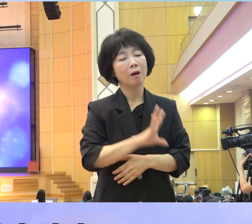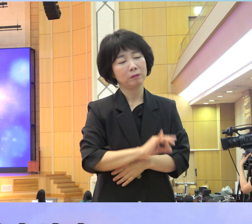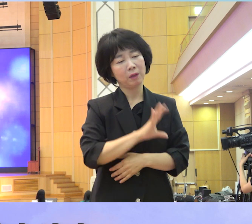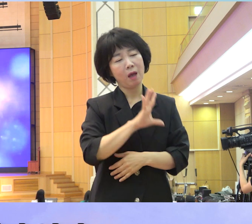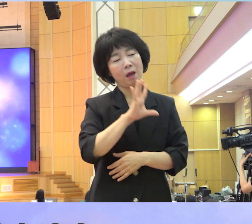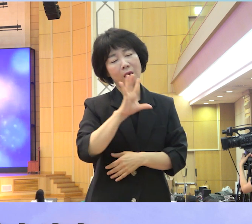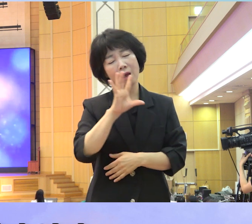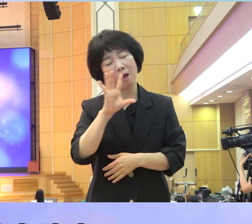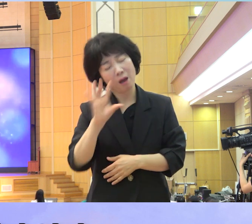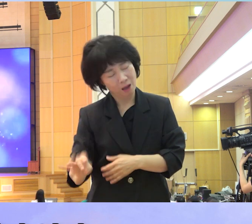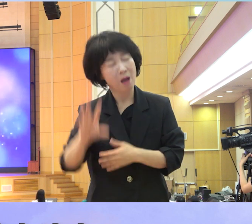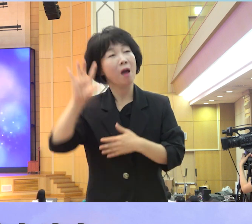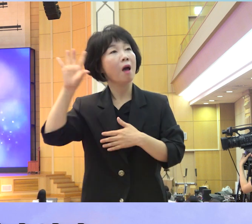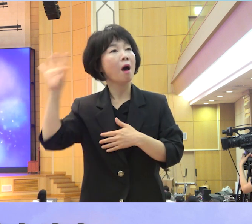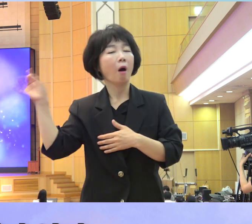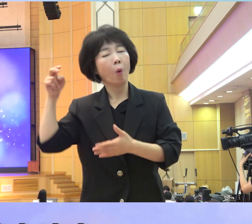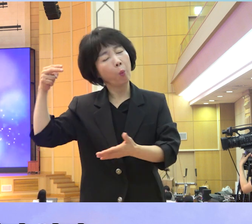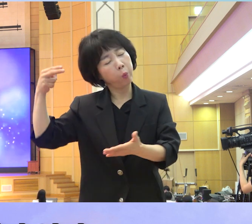때로는